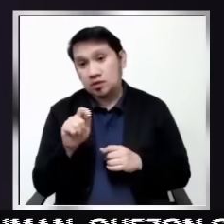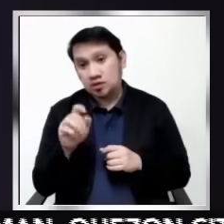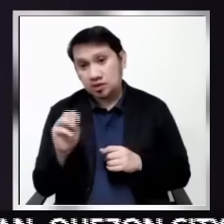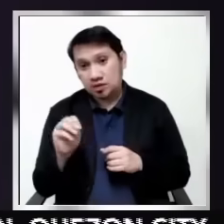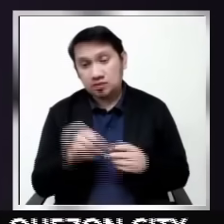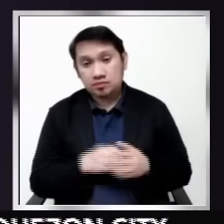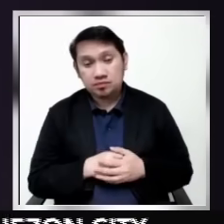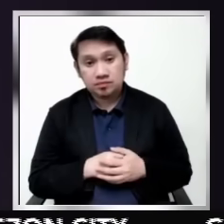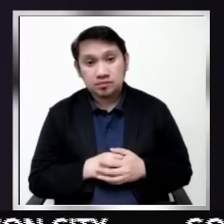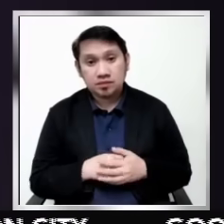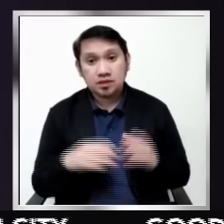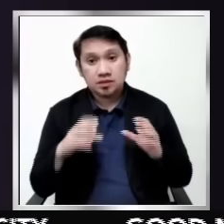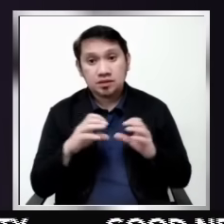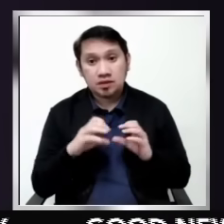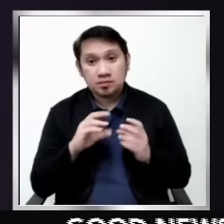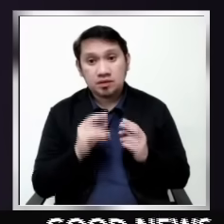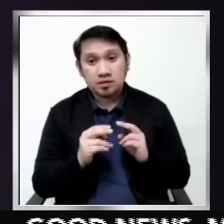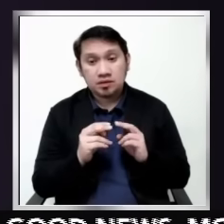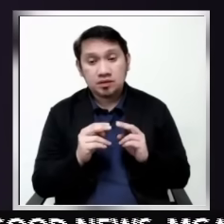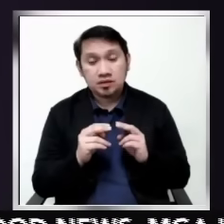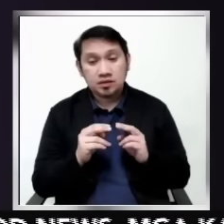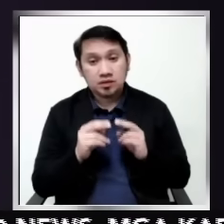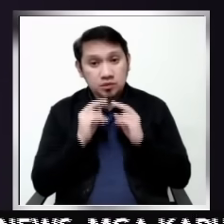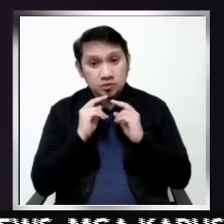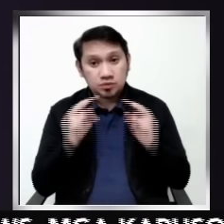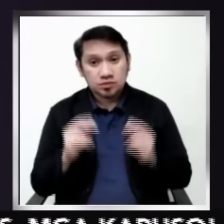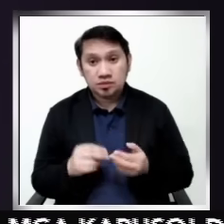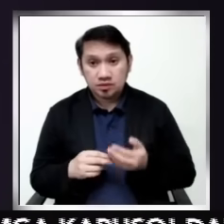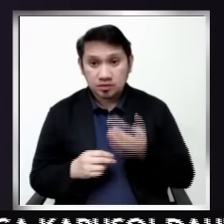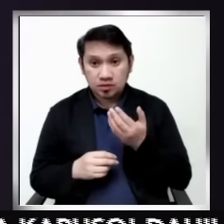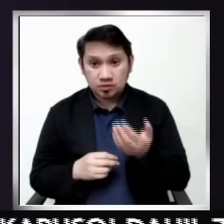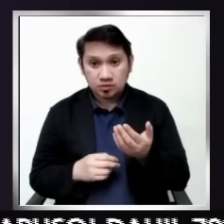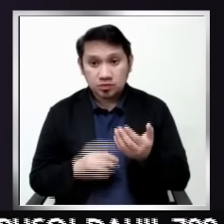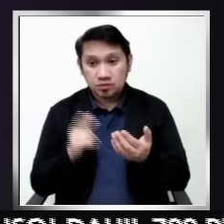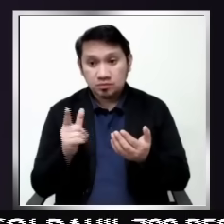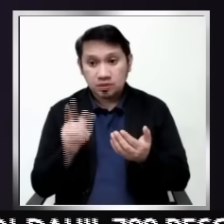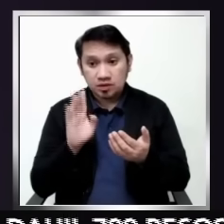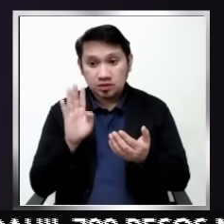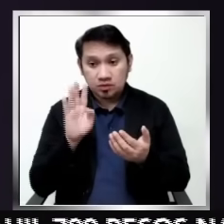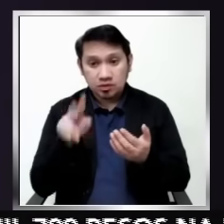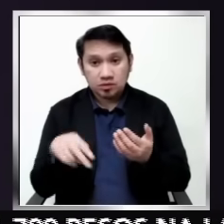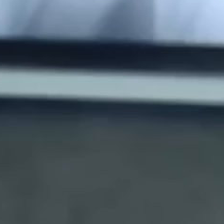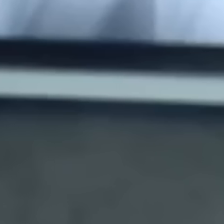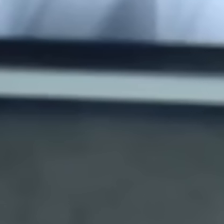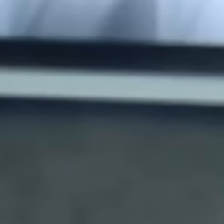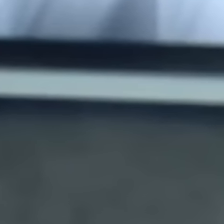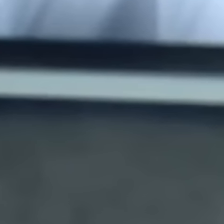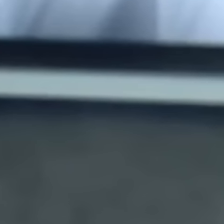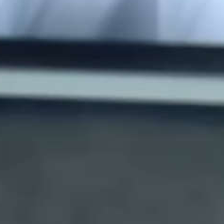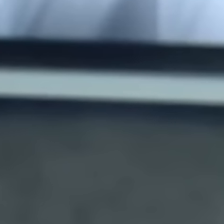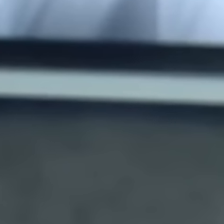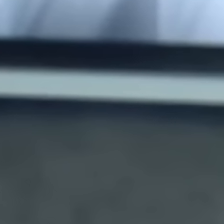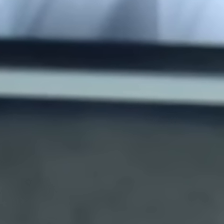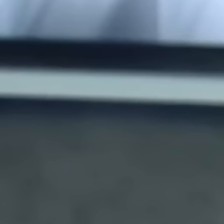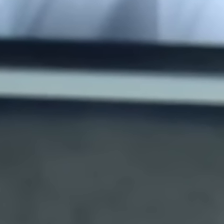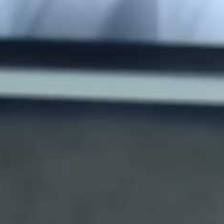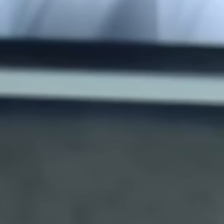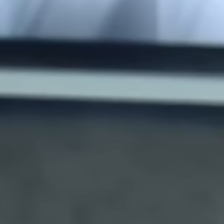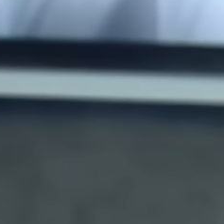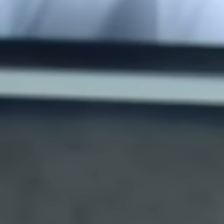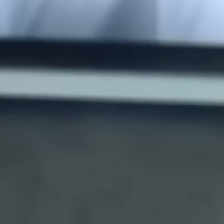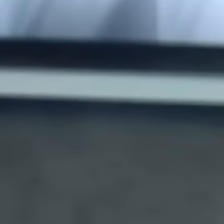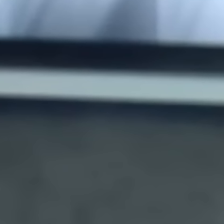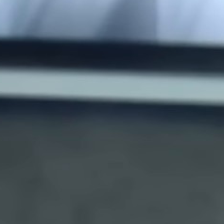Para sa GMA Integrated News, John Consulta, nakatutok 24 oras. Mga kapuso, samahan nyo kaming